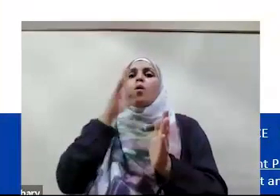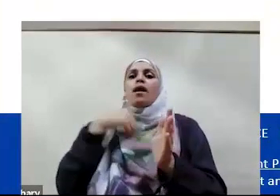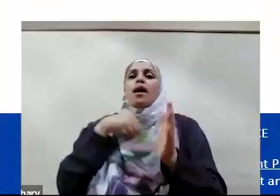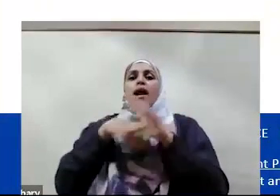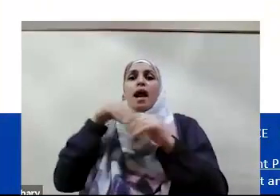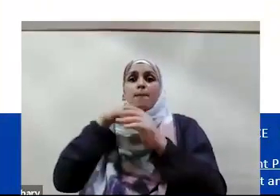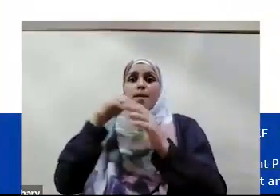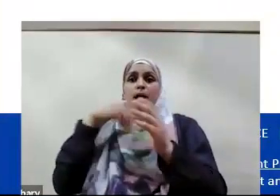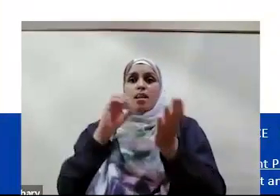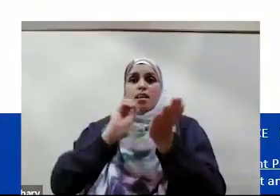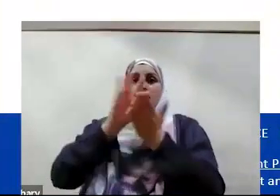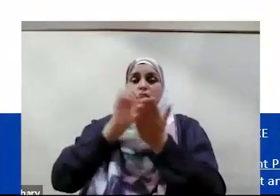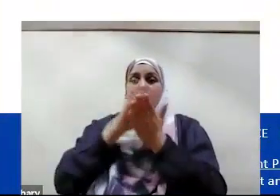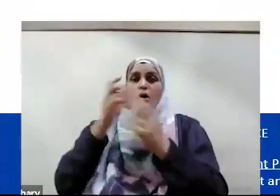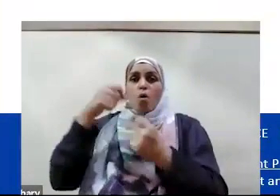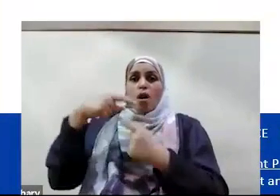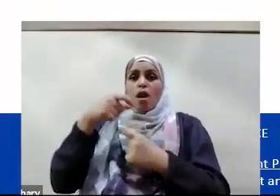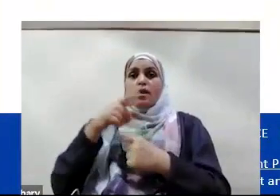قد ما اقدر انها تكون